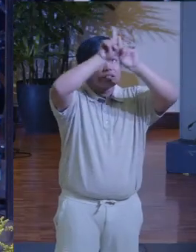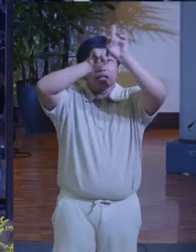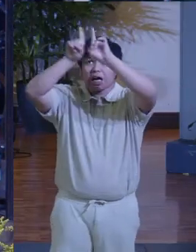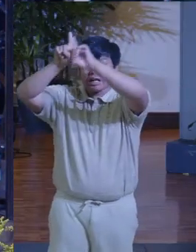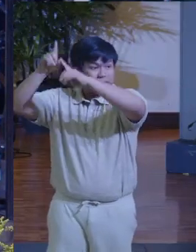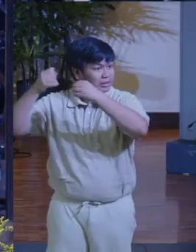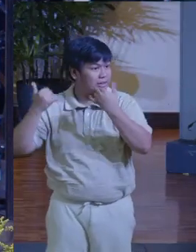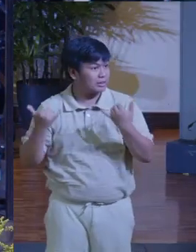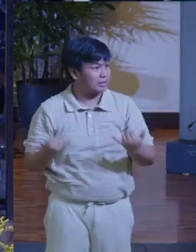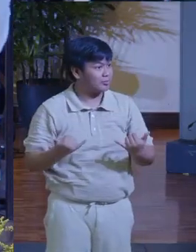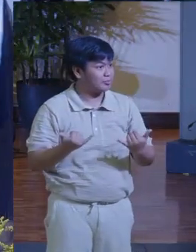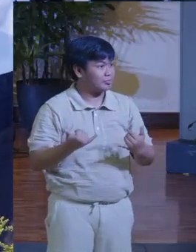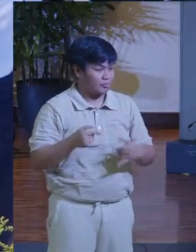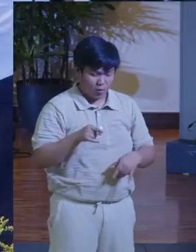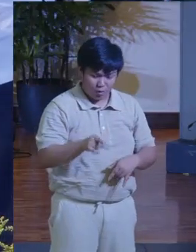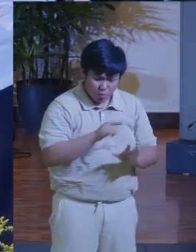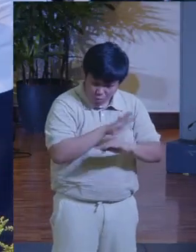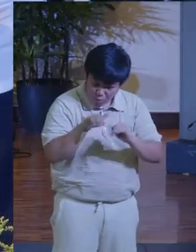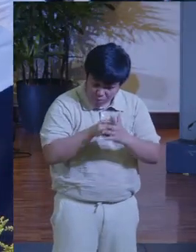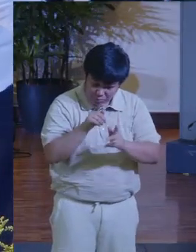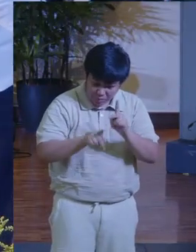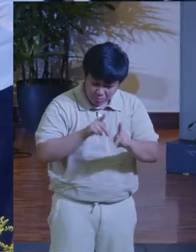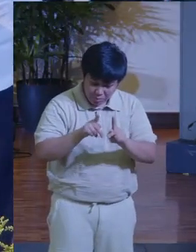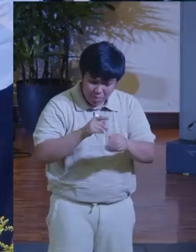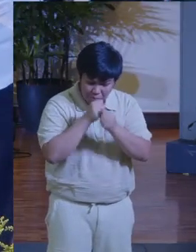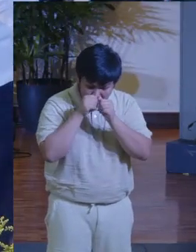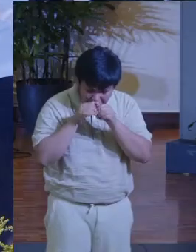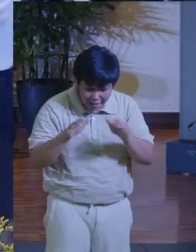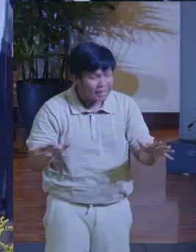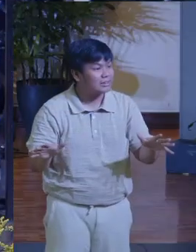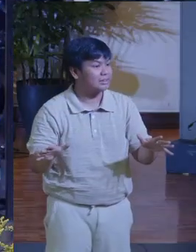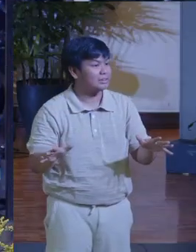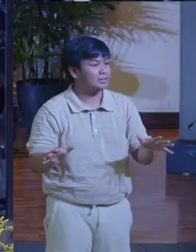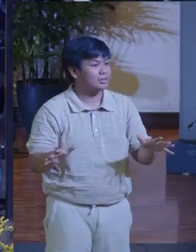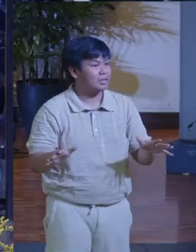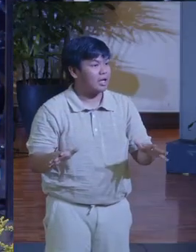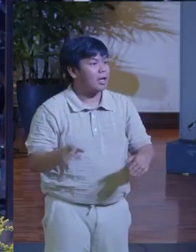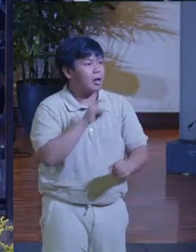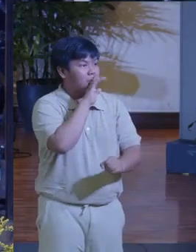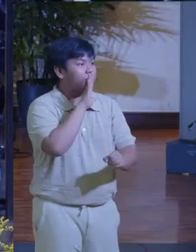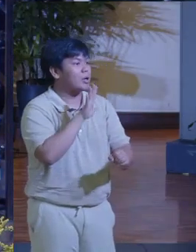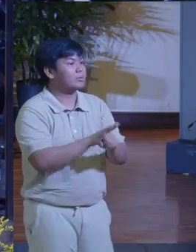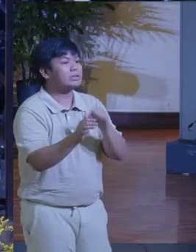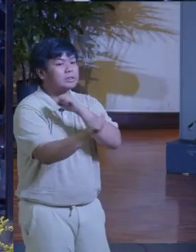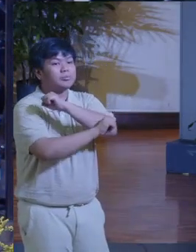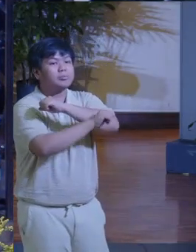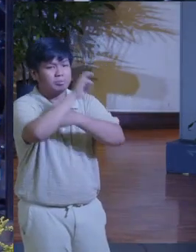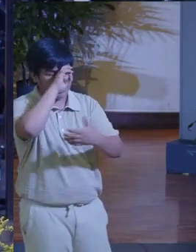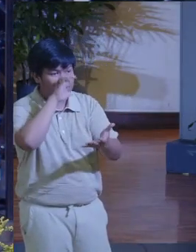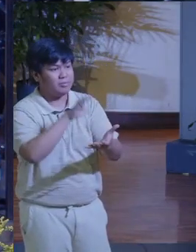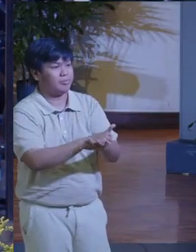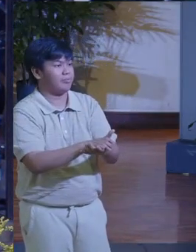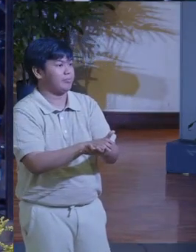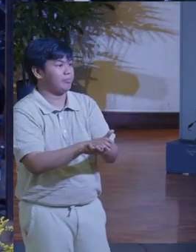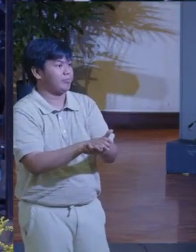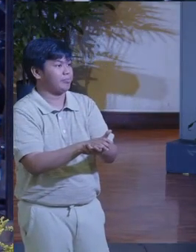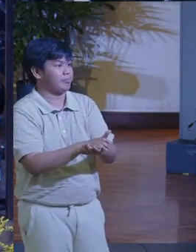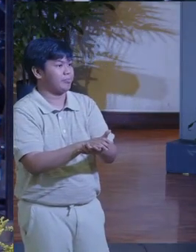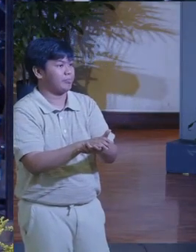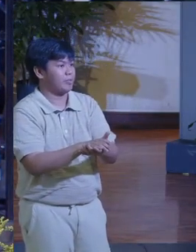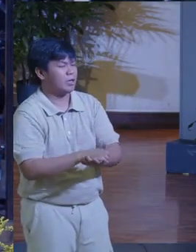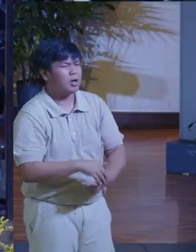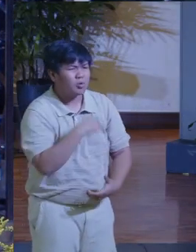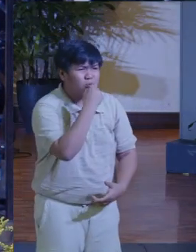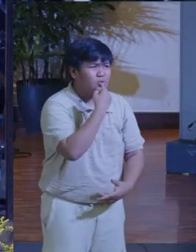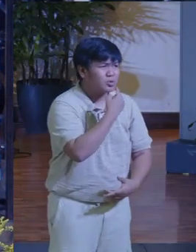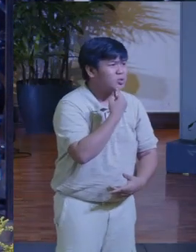of the nations of the world will be blessed. Yun ang pangako na pinaniwala ni Abraham. At